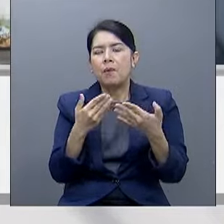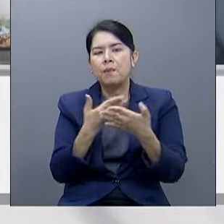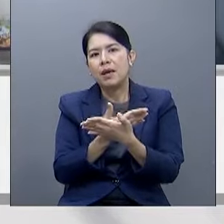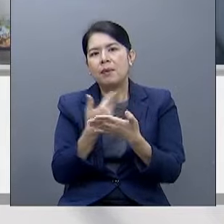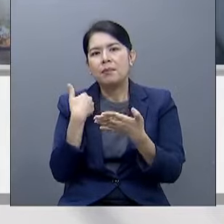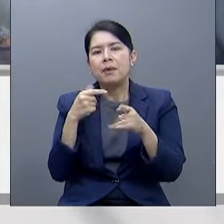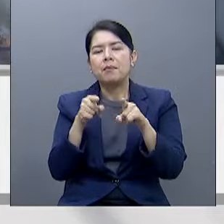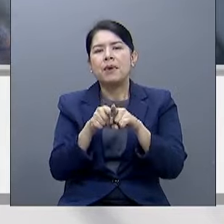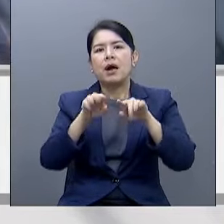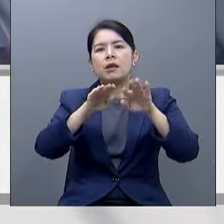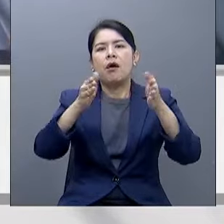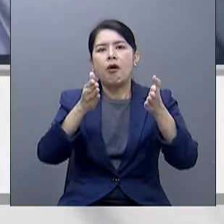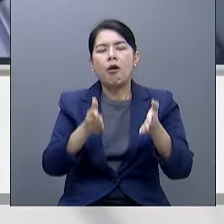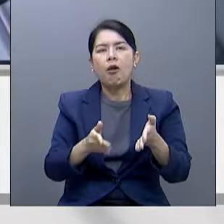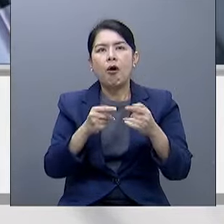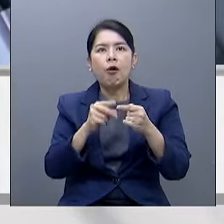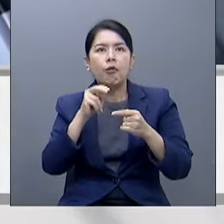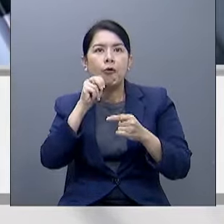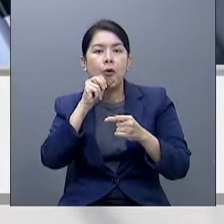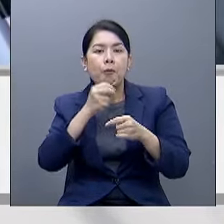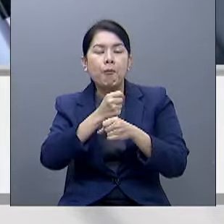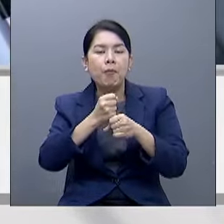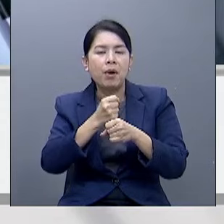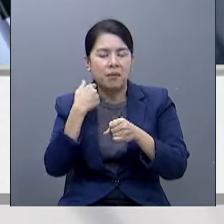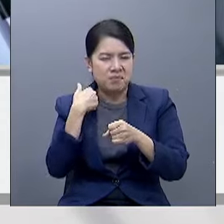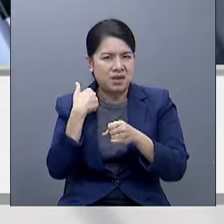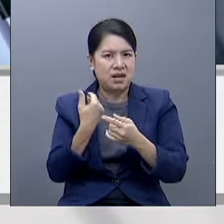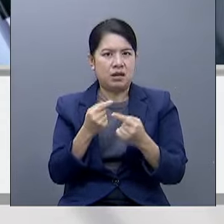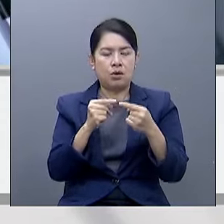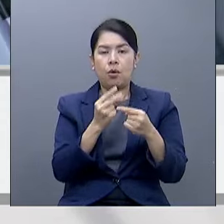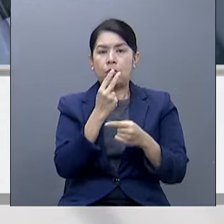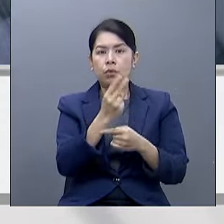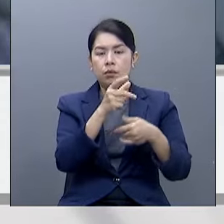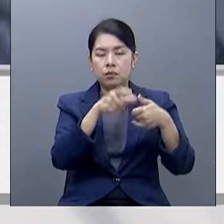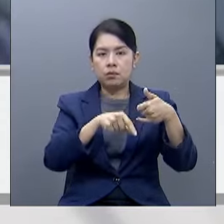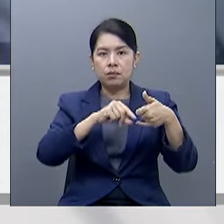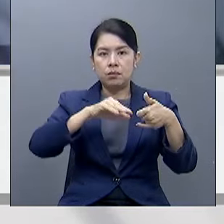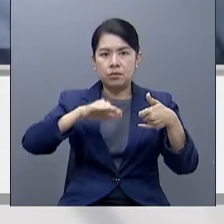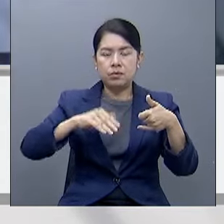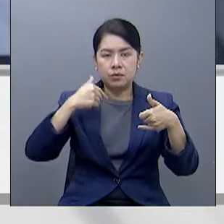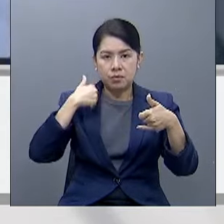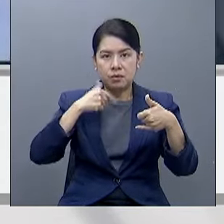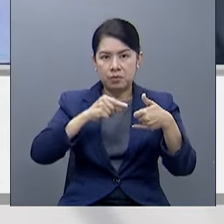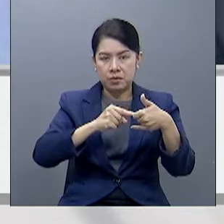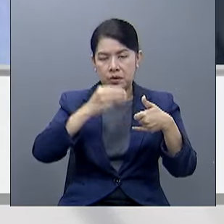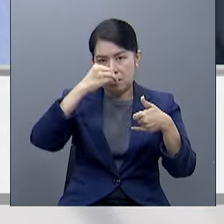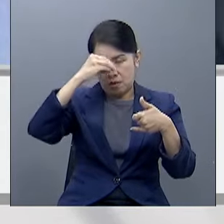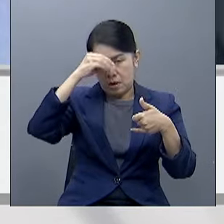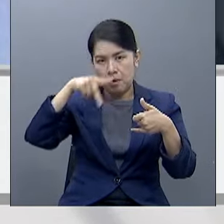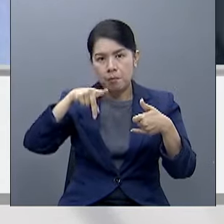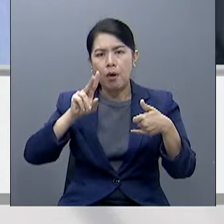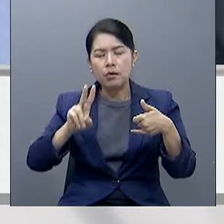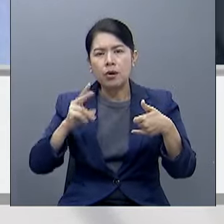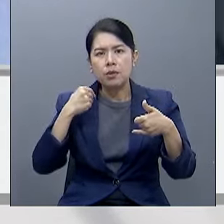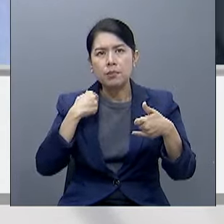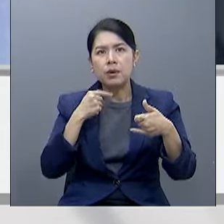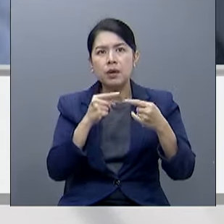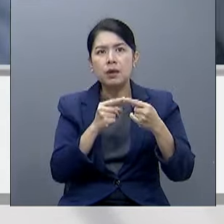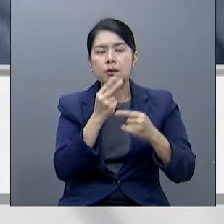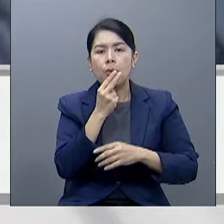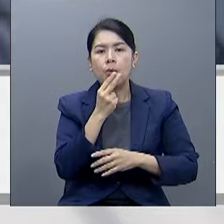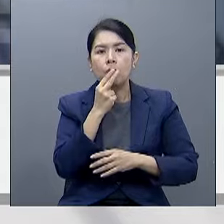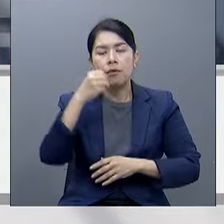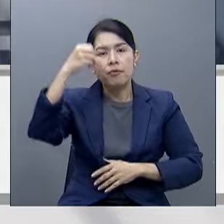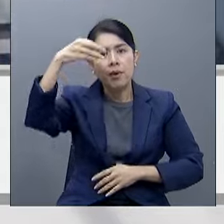สูบที่ใช้บริการมีอายุเพียงแค่ 7ขวบเท่านั้นหรือกำลังเรียนอยู่ในชั้นป 2นี่ละค่ะซึ่งในกลุ่มของผู้สูบยังเกิด